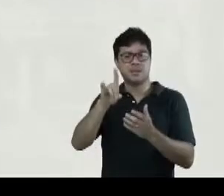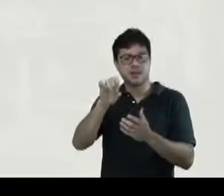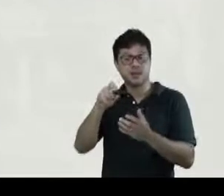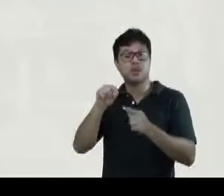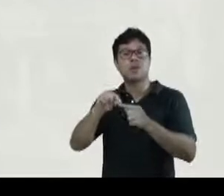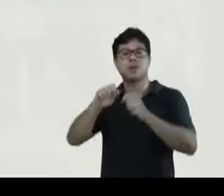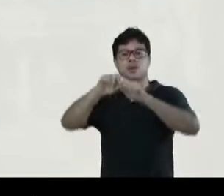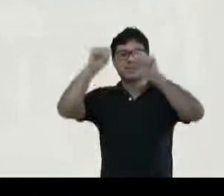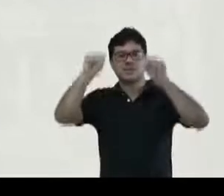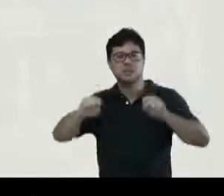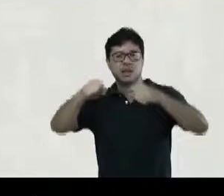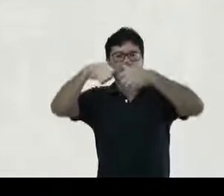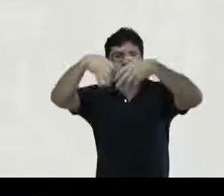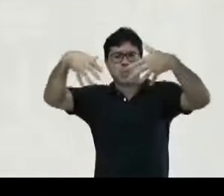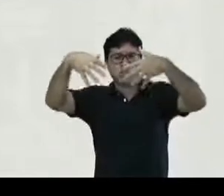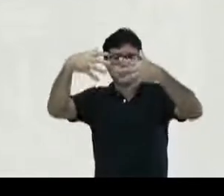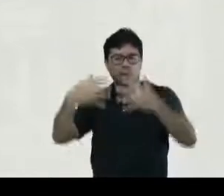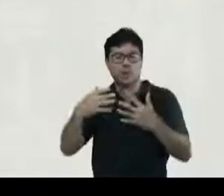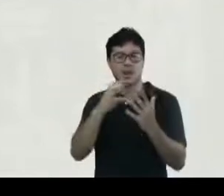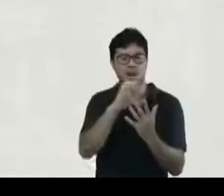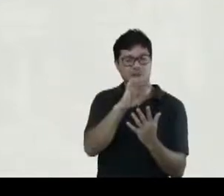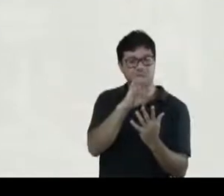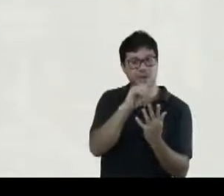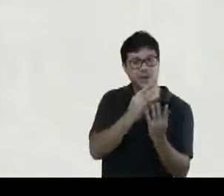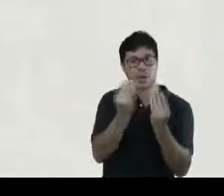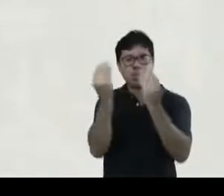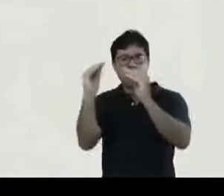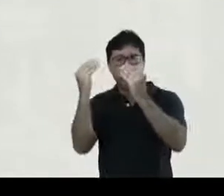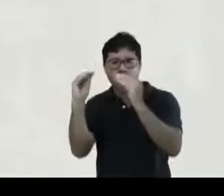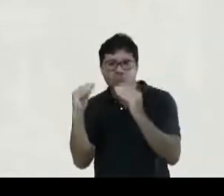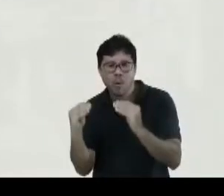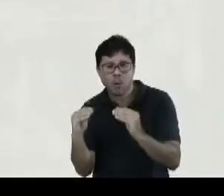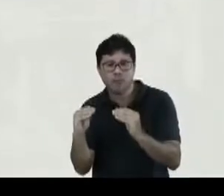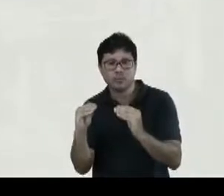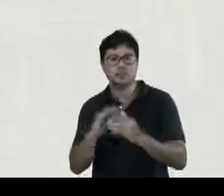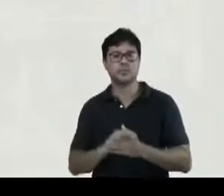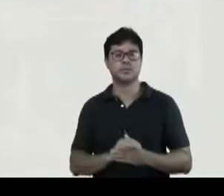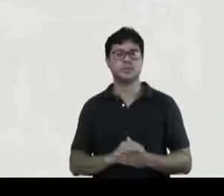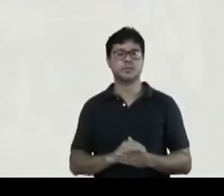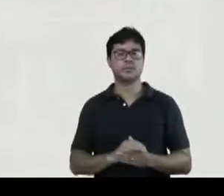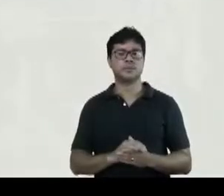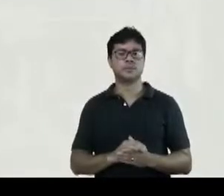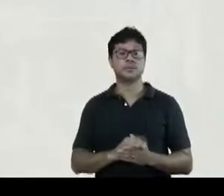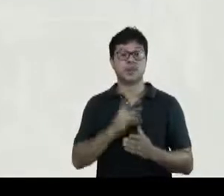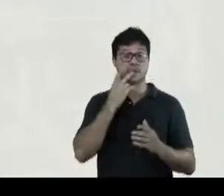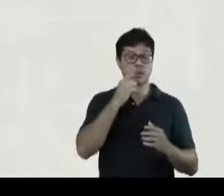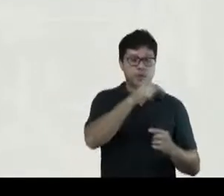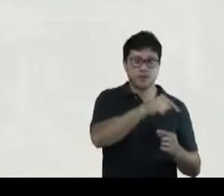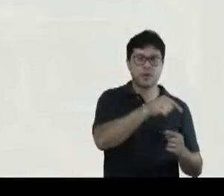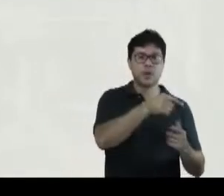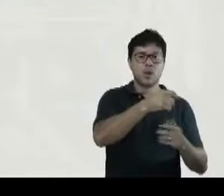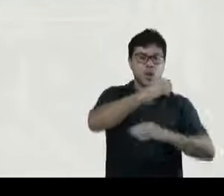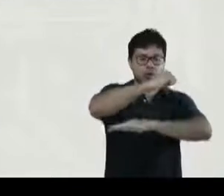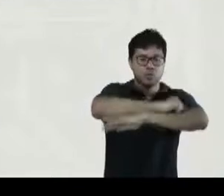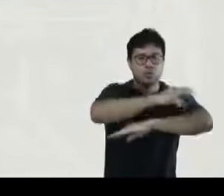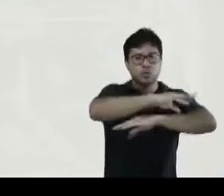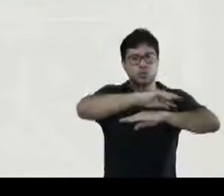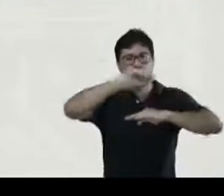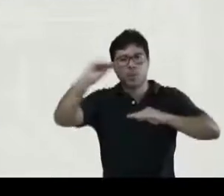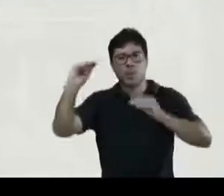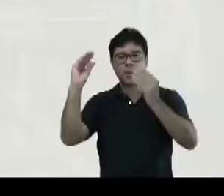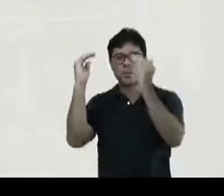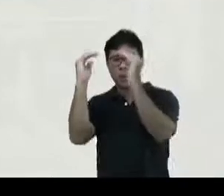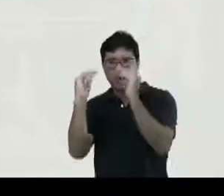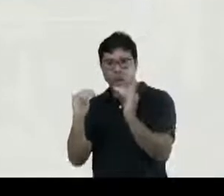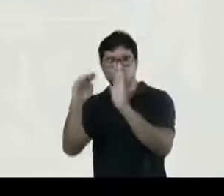und Nationalbibliografien macht sie auffindbar, nutzbar und vor allen Dingen